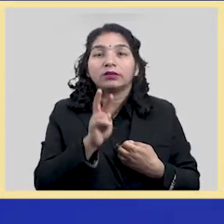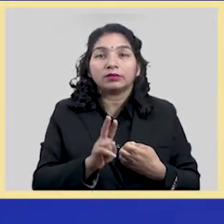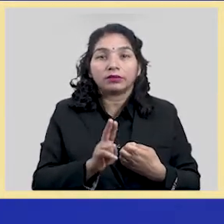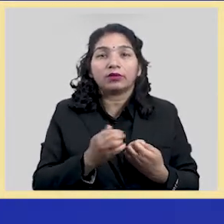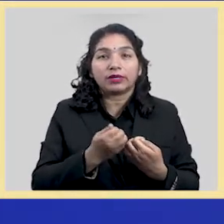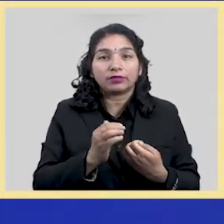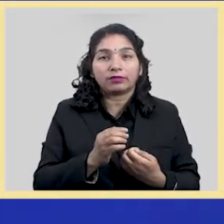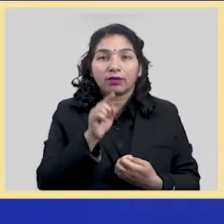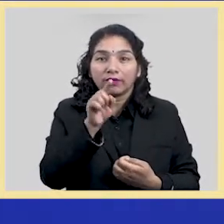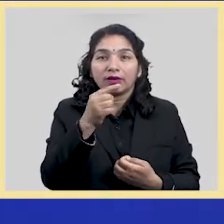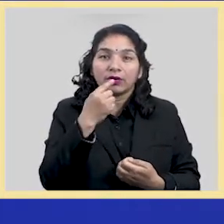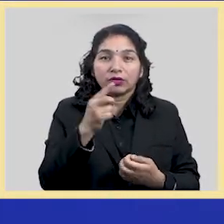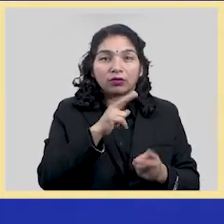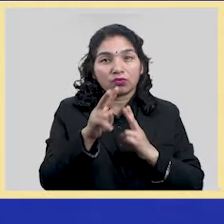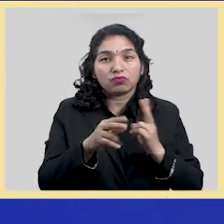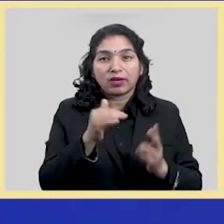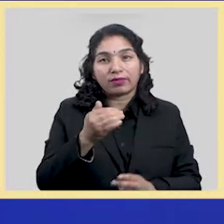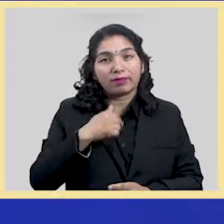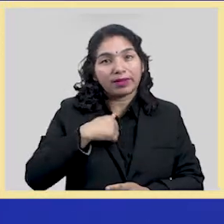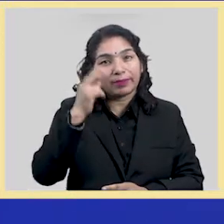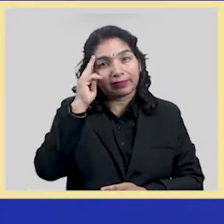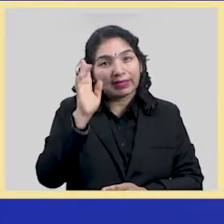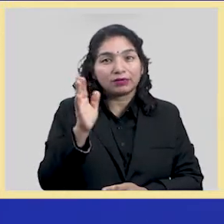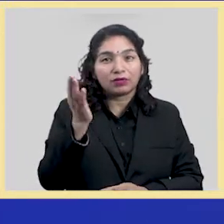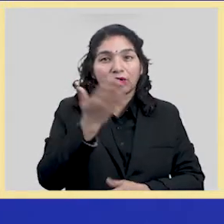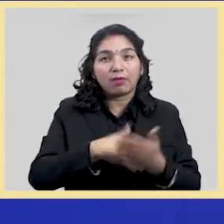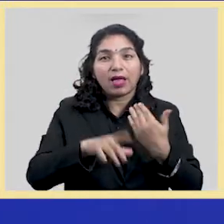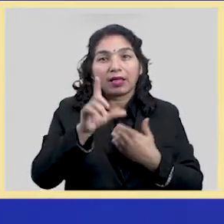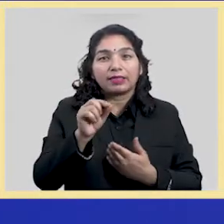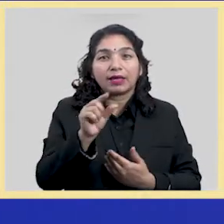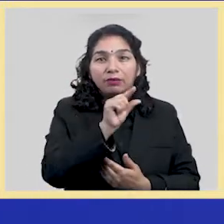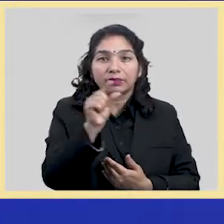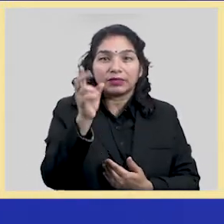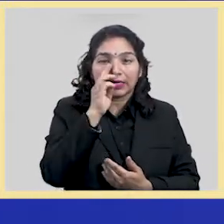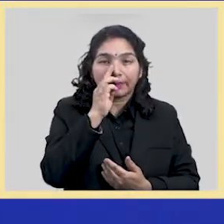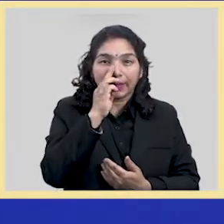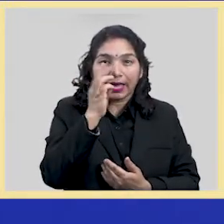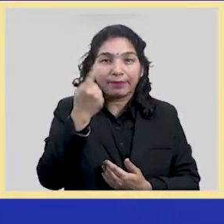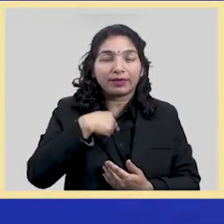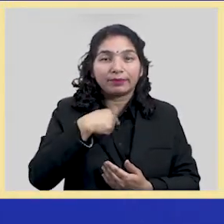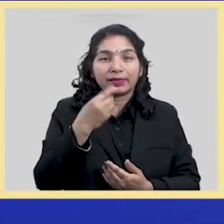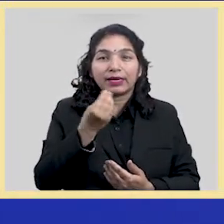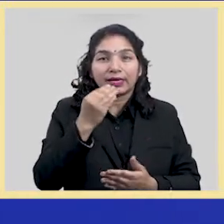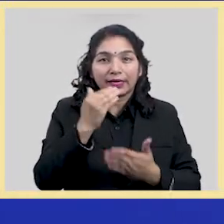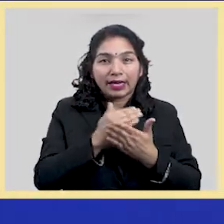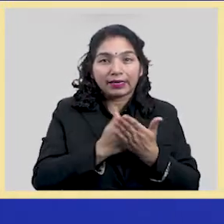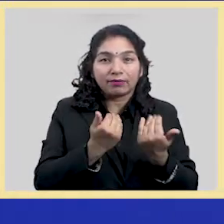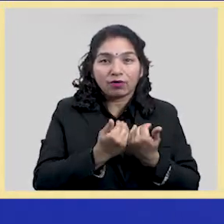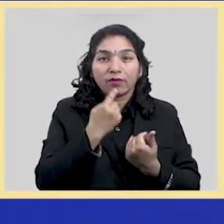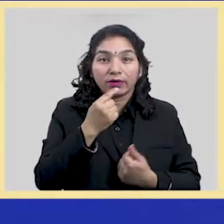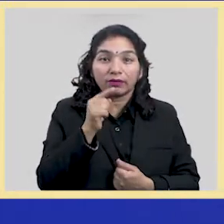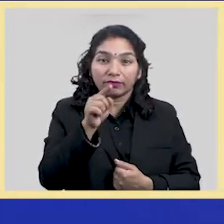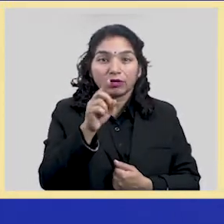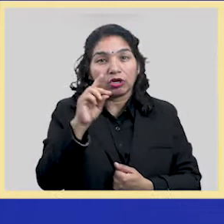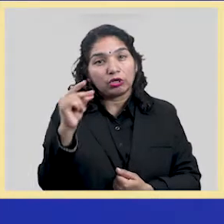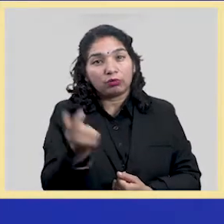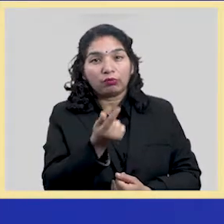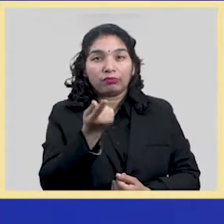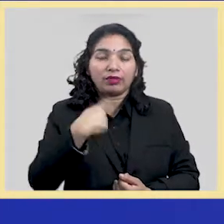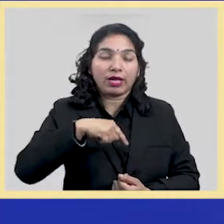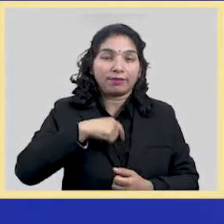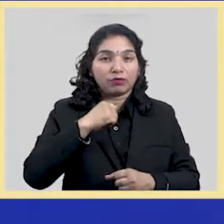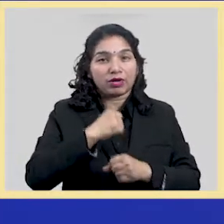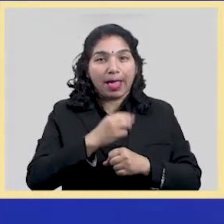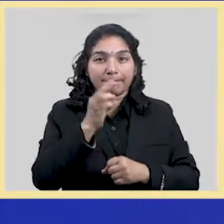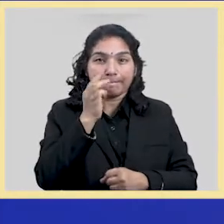गरेका छौँ. जस्तो यहाँले भन्ने कुरा त ज्वलन्त मलाई पनि थाहा छ, यो अपाङ्गताको सवालमा हामीले पनि एउटा केही कार्यक्रमहरू गर्न जानु पऱ्यो भने हजुरले तुरुन्तै